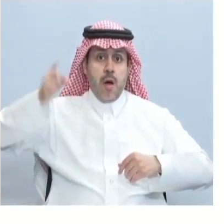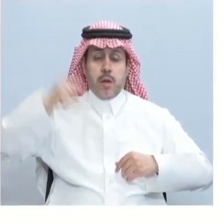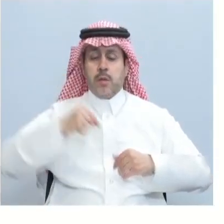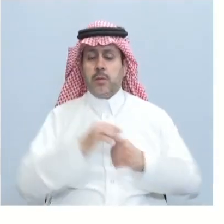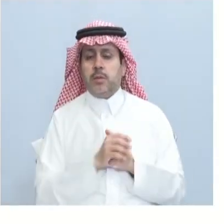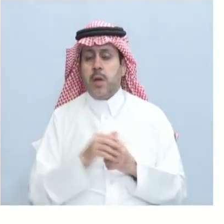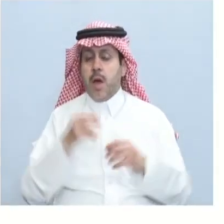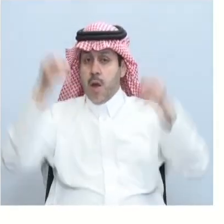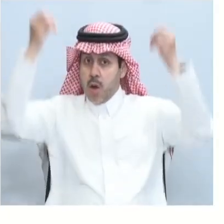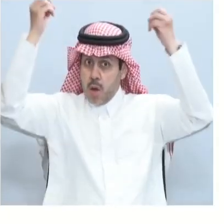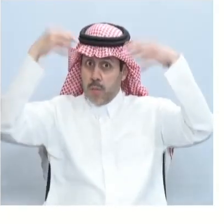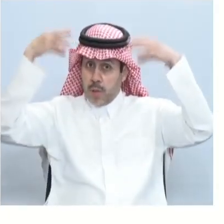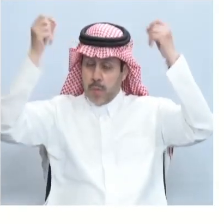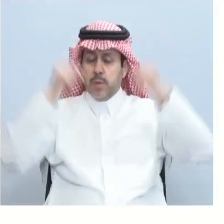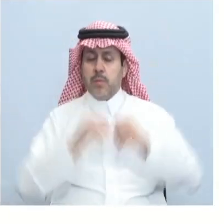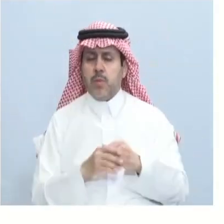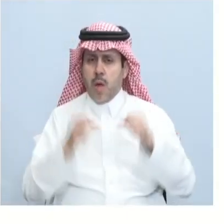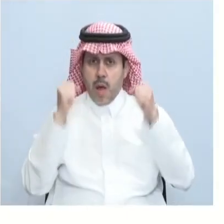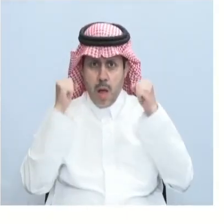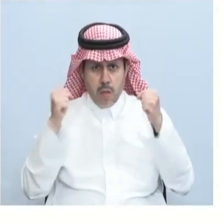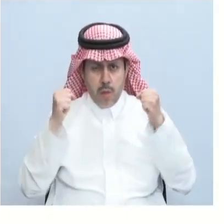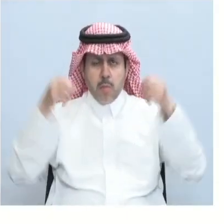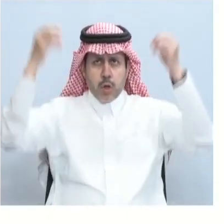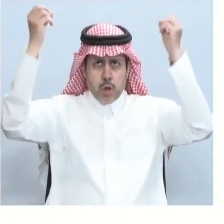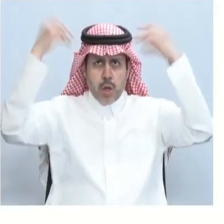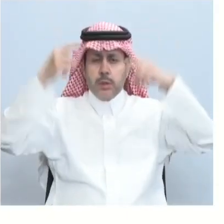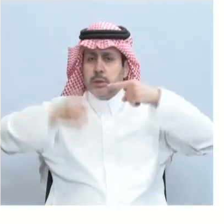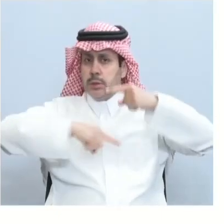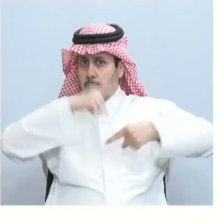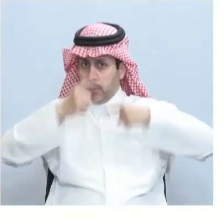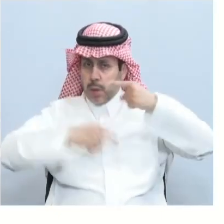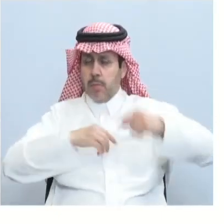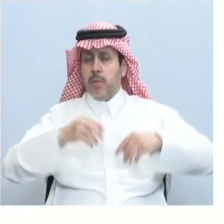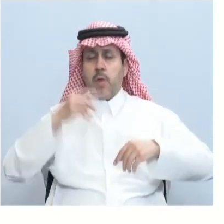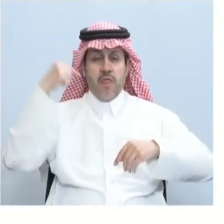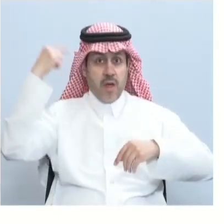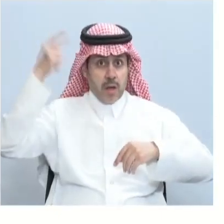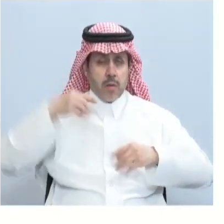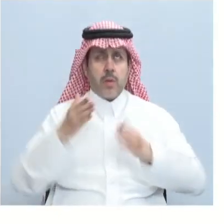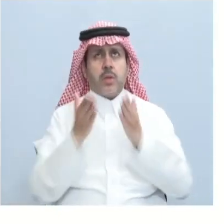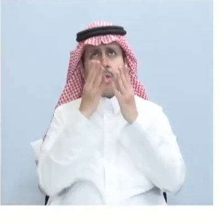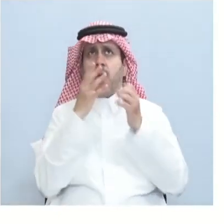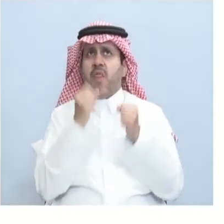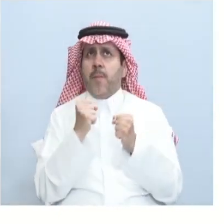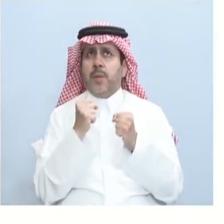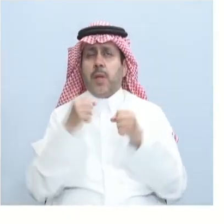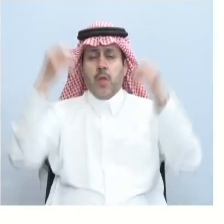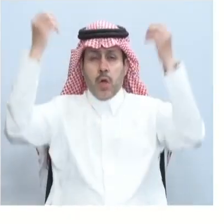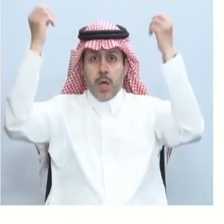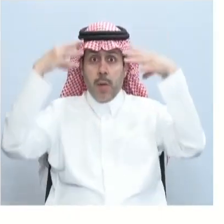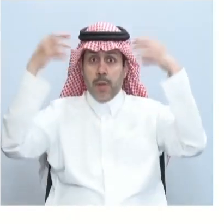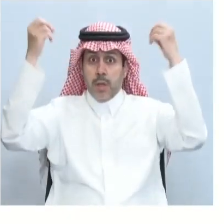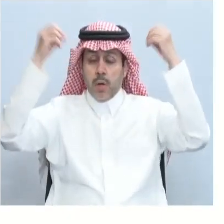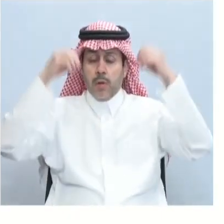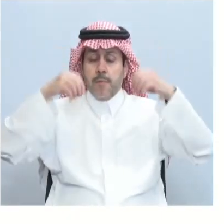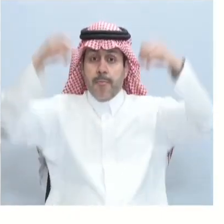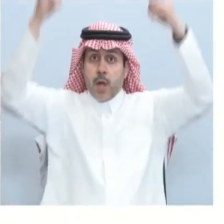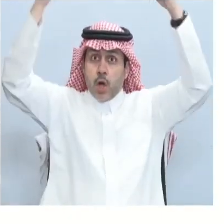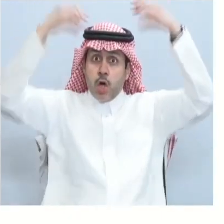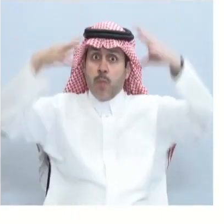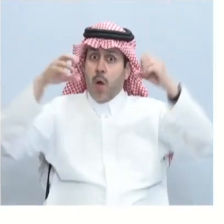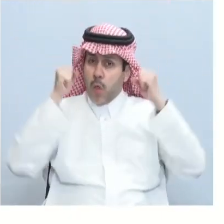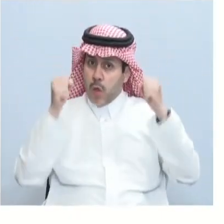نعمه ينبغي للمسلم ان يستحضرها في كل حين ويسال الله الثبات عليها ما هي هذه من اجل النعم